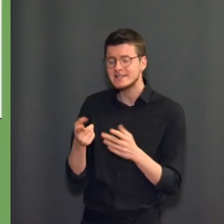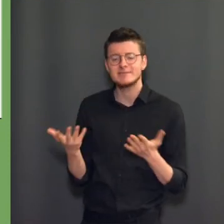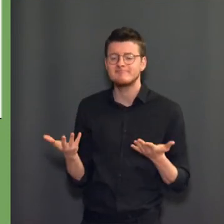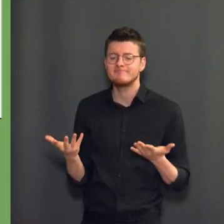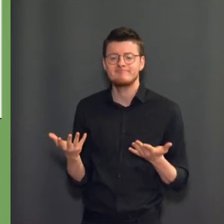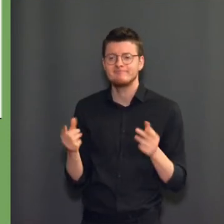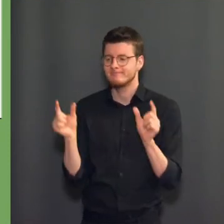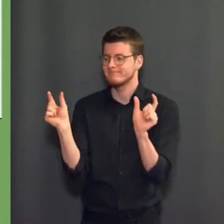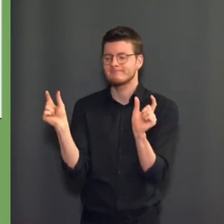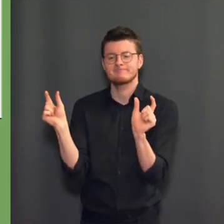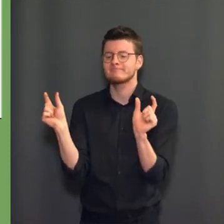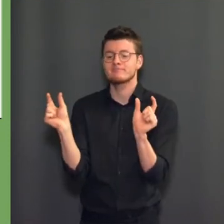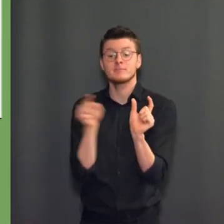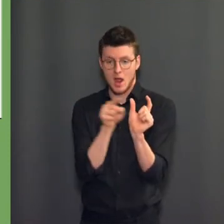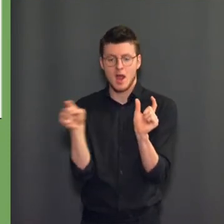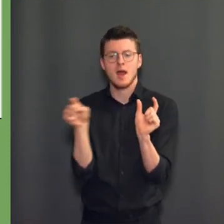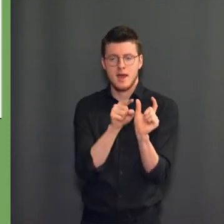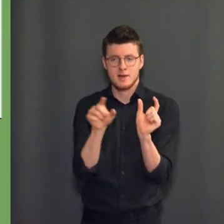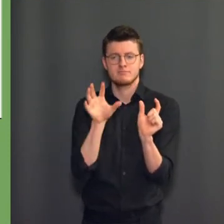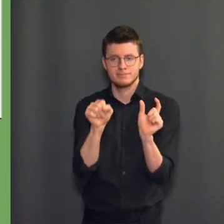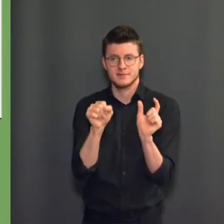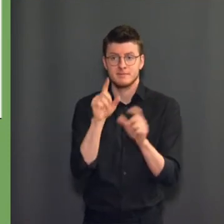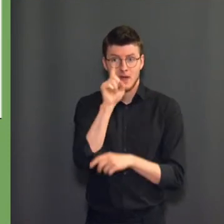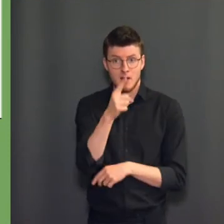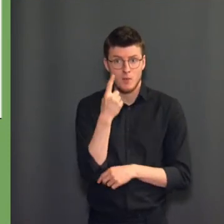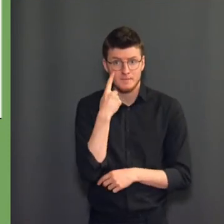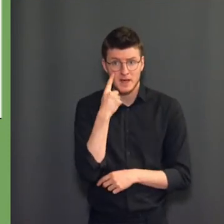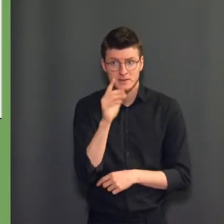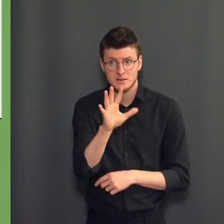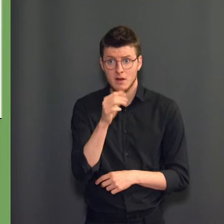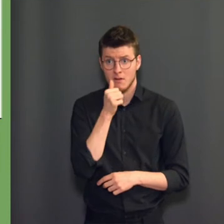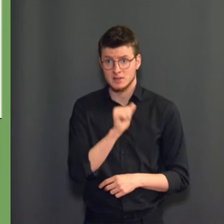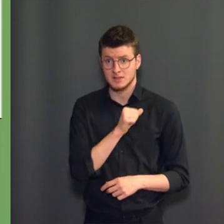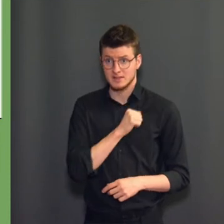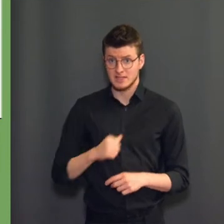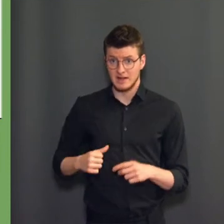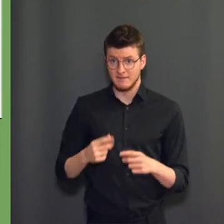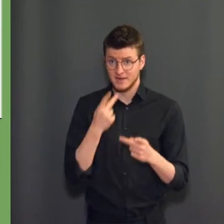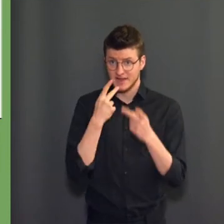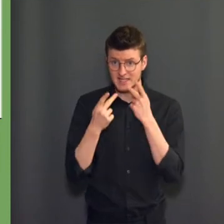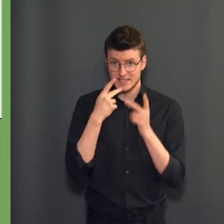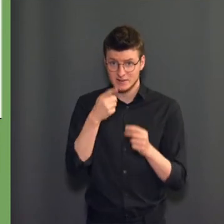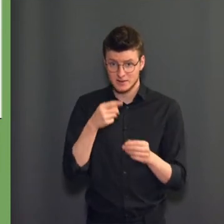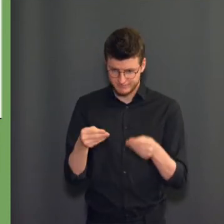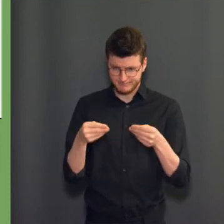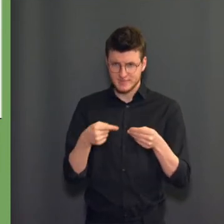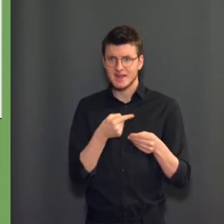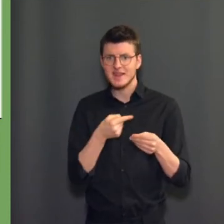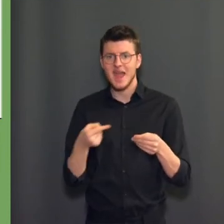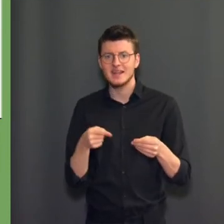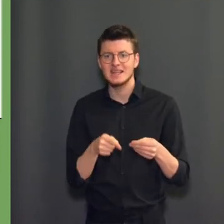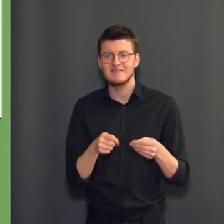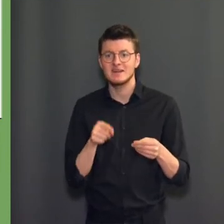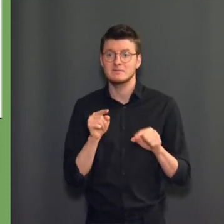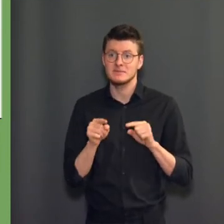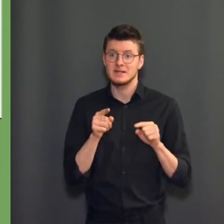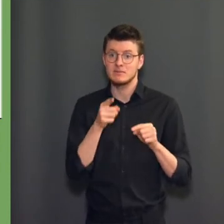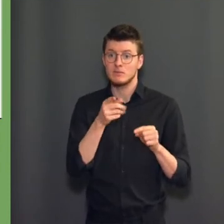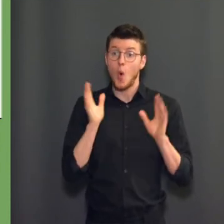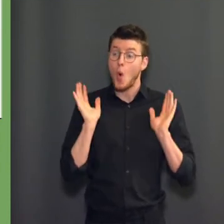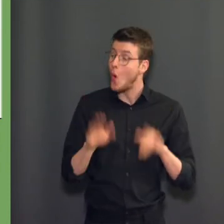Let dus goed op. Een negatieve zelftest sluit niet uit dat u mogelijk toch besmet